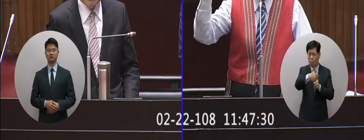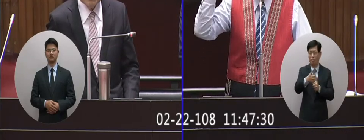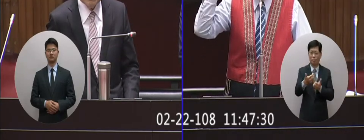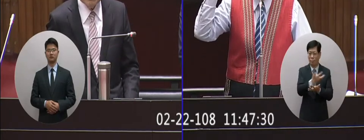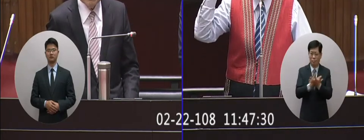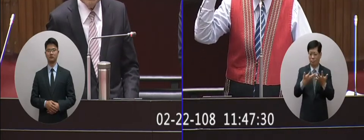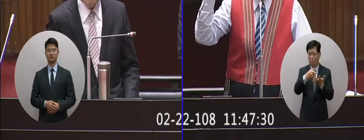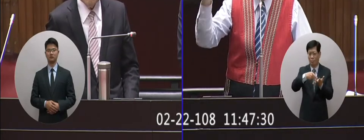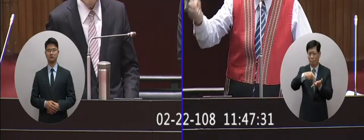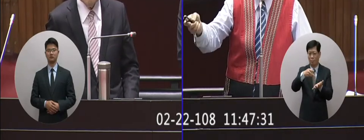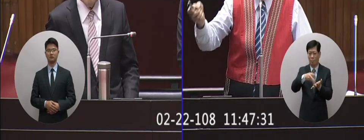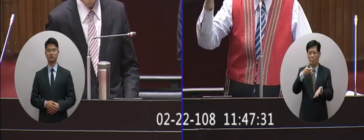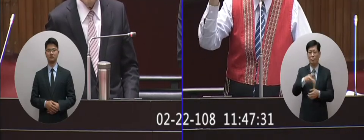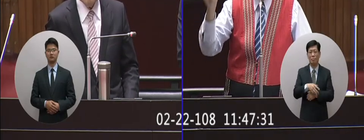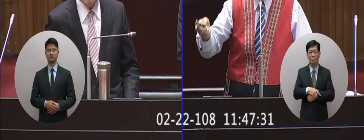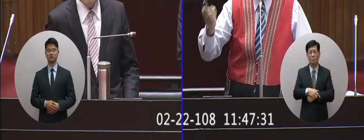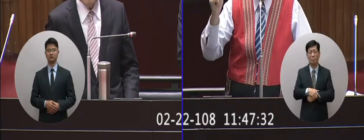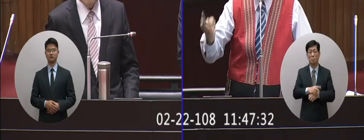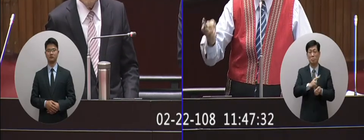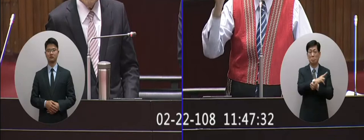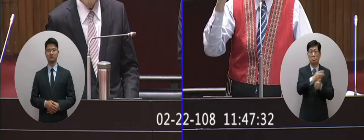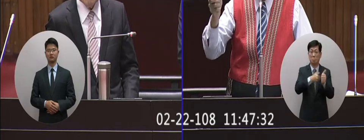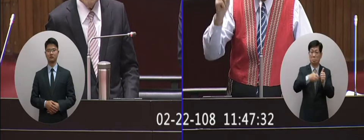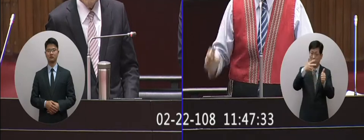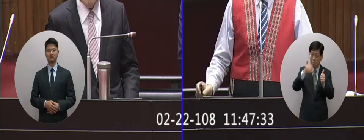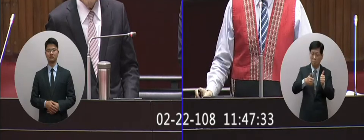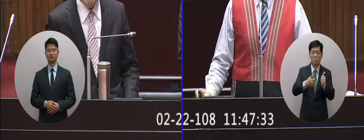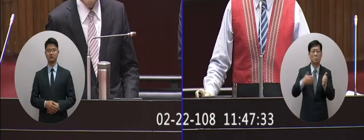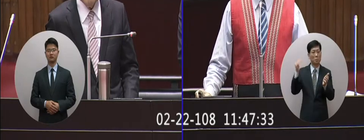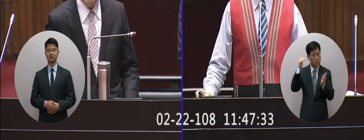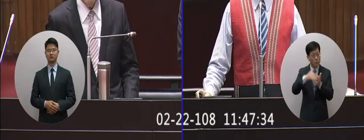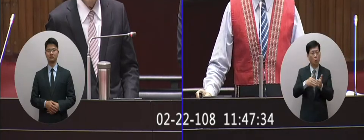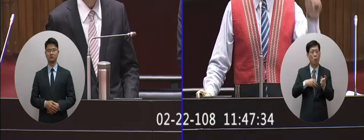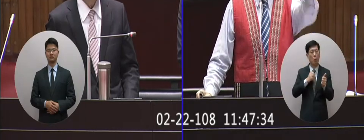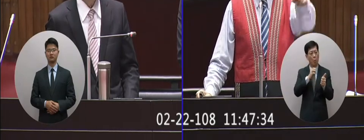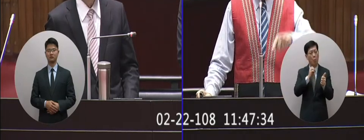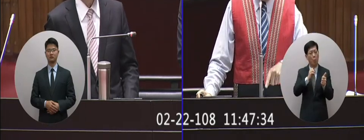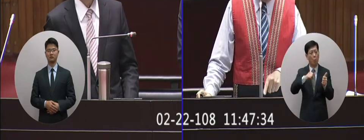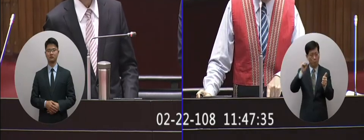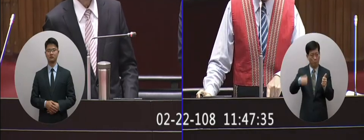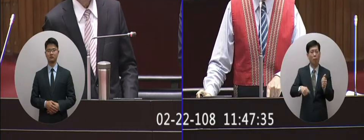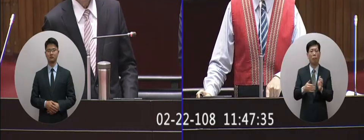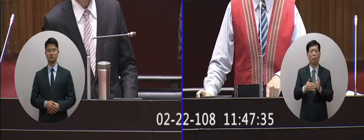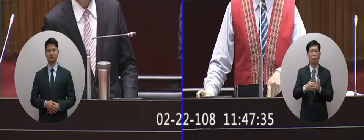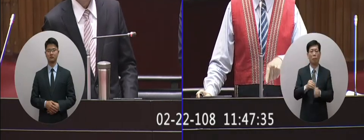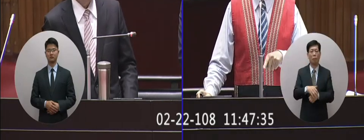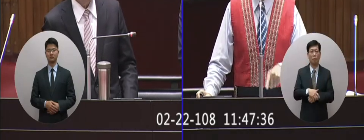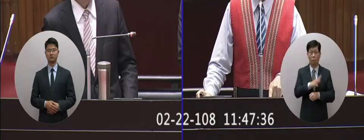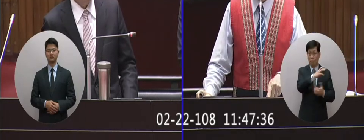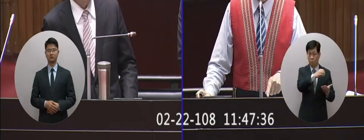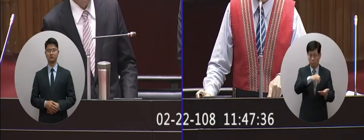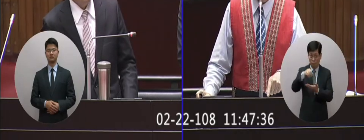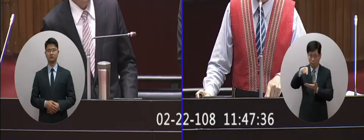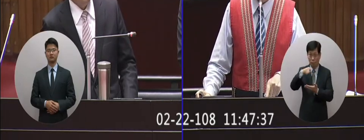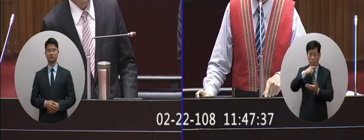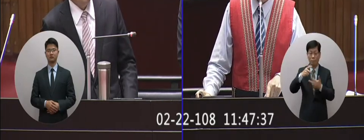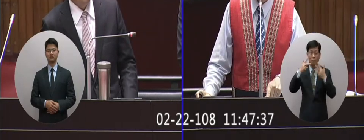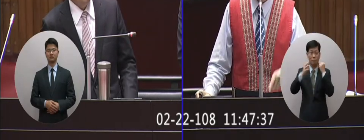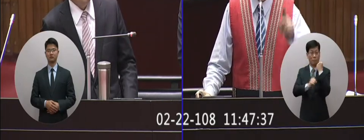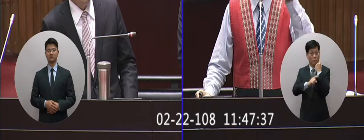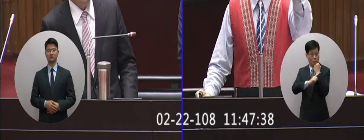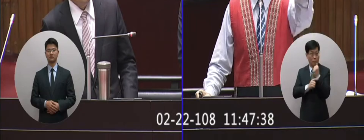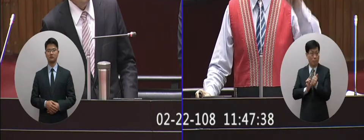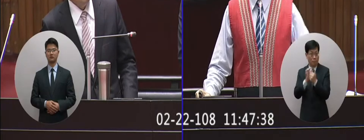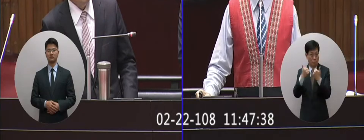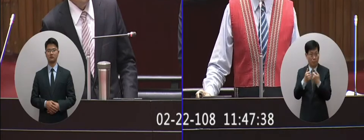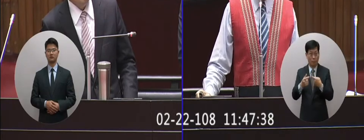3次，林宗生次长终于被我说服，因此提到这个原基法的推